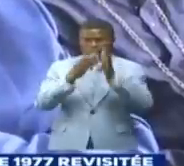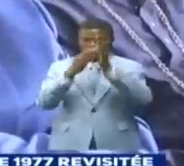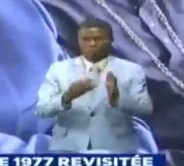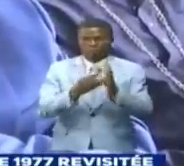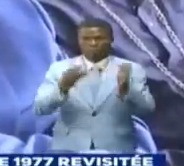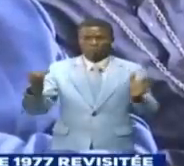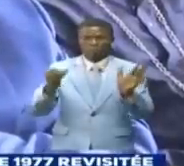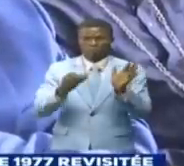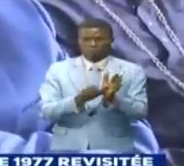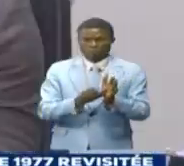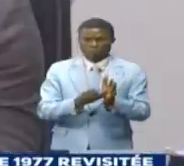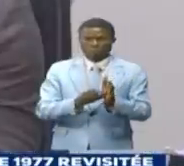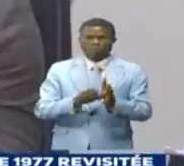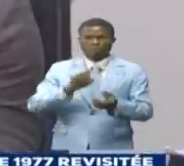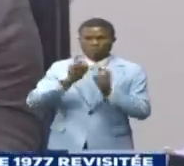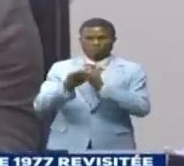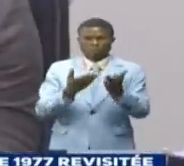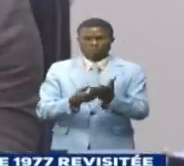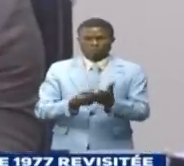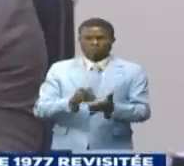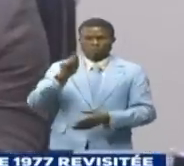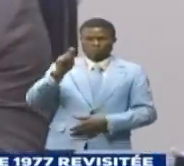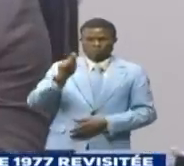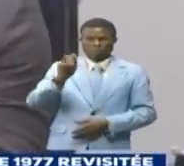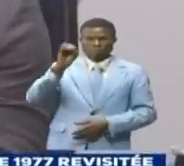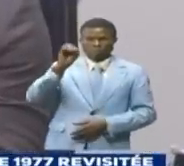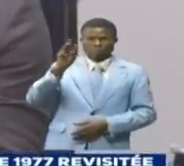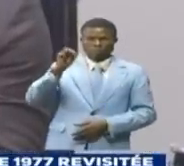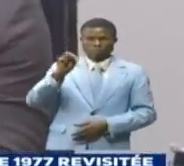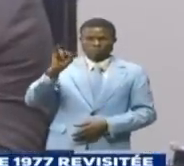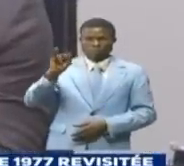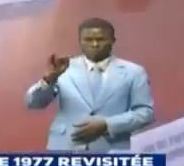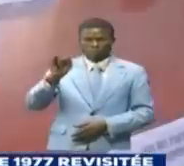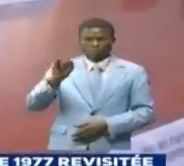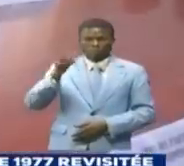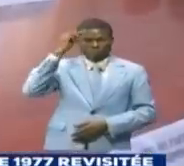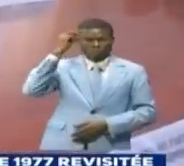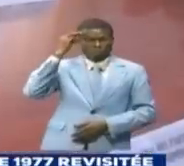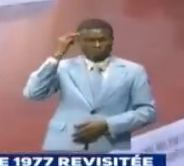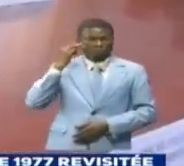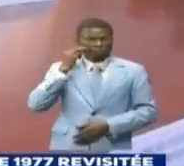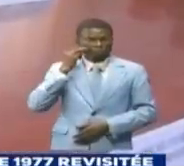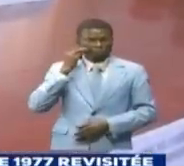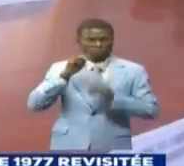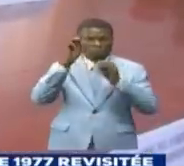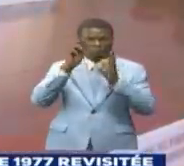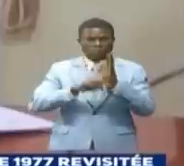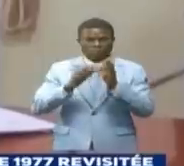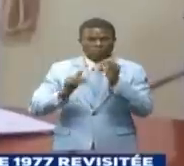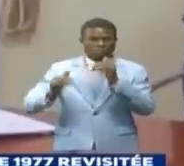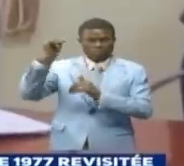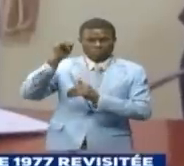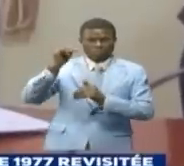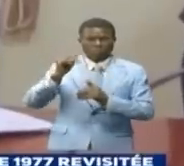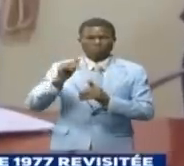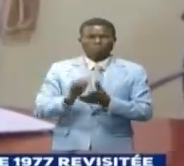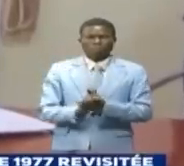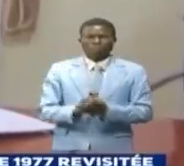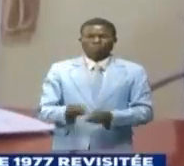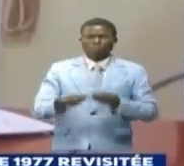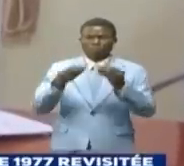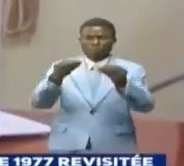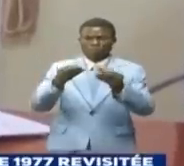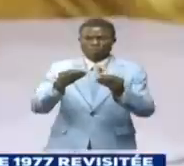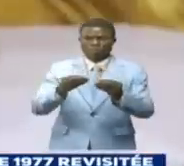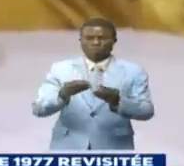d'être révisitée. Tony Mwaba, ministre de l'enseignement primaire, secondaire et technique, y a mis tout son engagement, l'effectivité de la